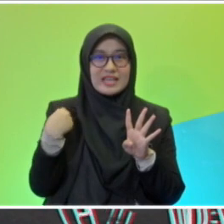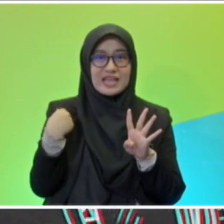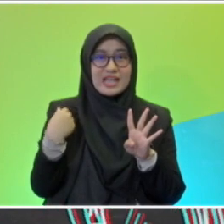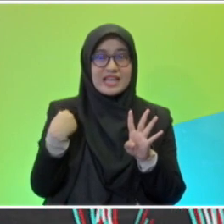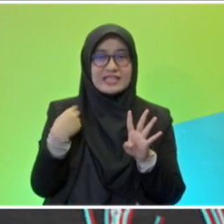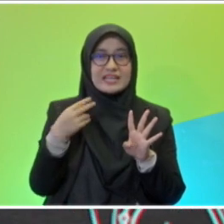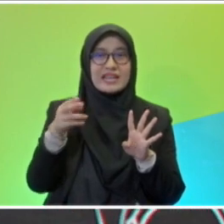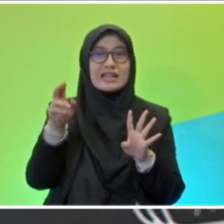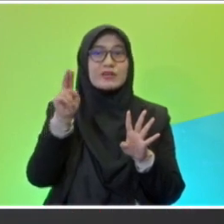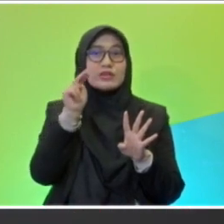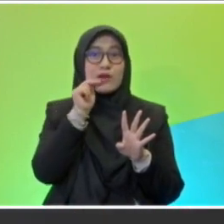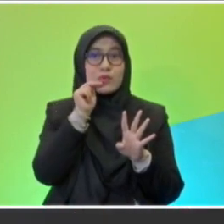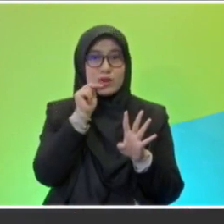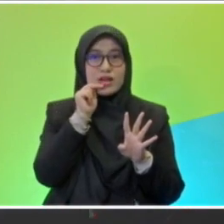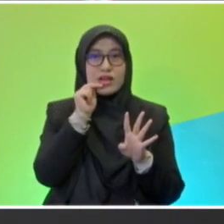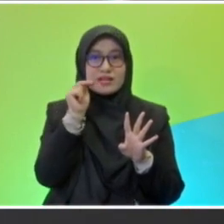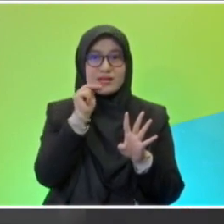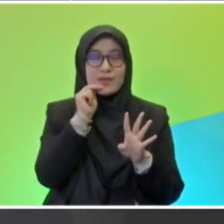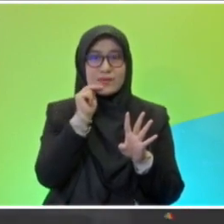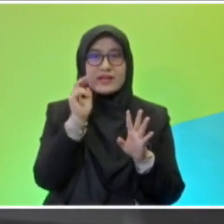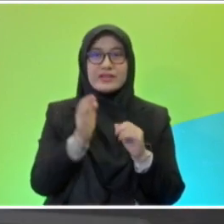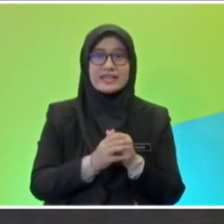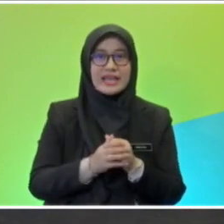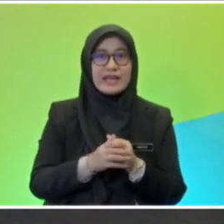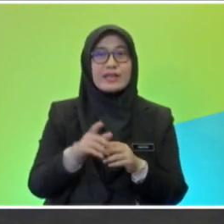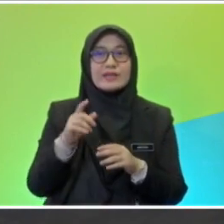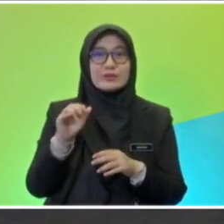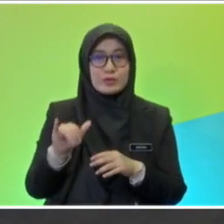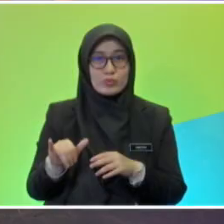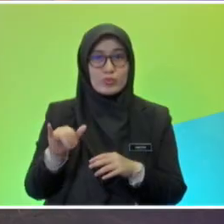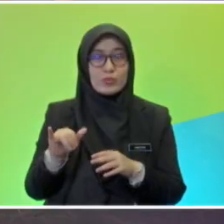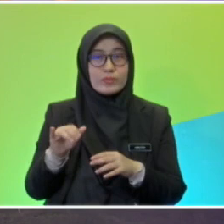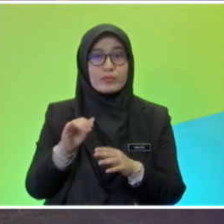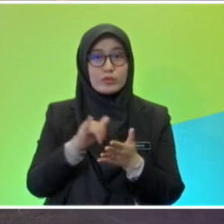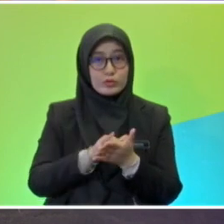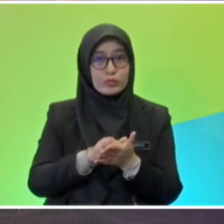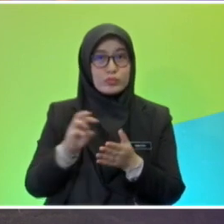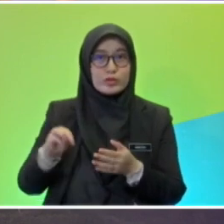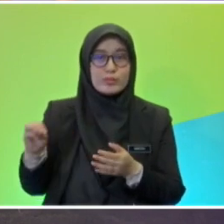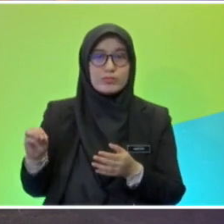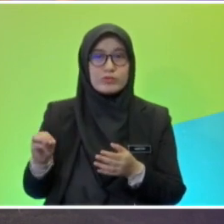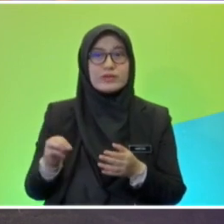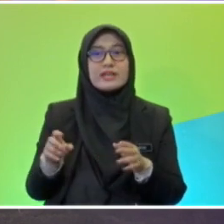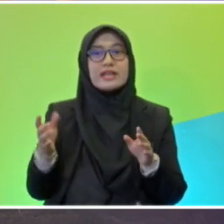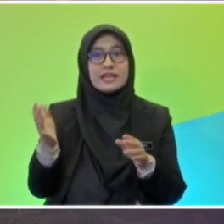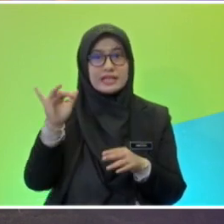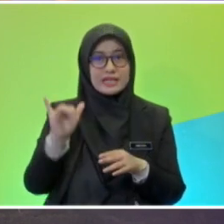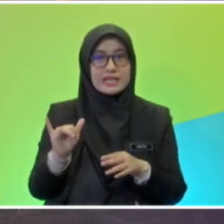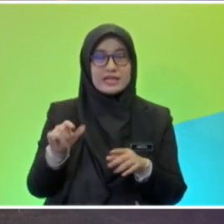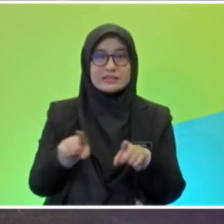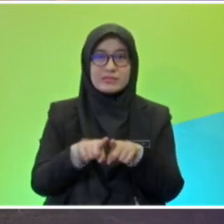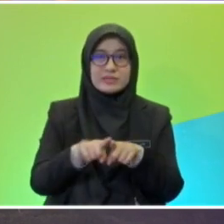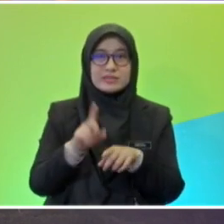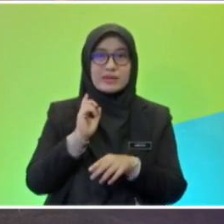Naura itu dia murid-murid kita yang akan bersama dengan kita kali ini di dalam mendengar rendah Cu bagi mata pelajaran sejarah